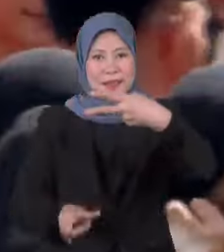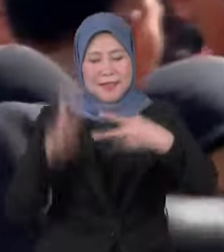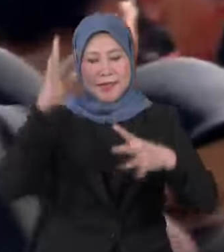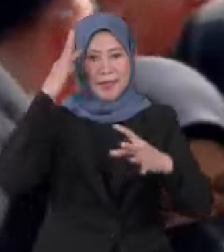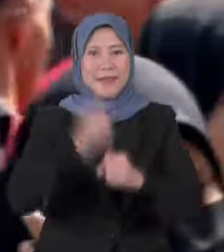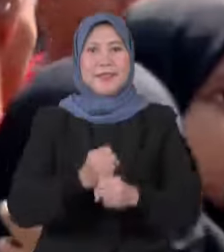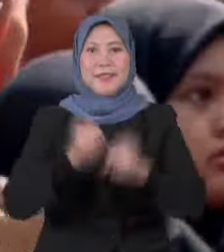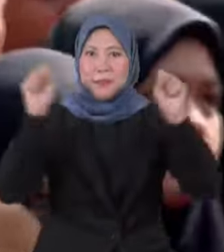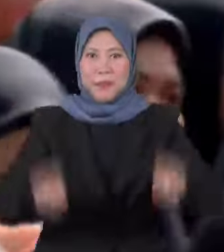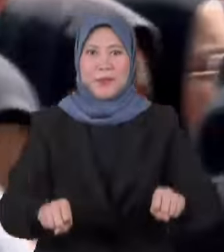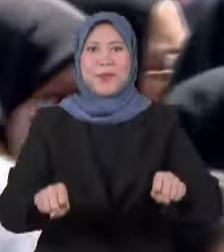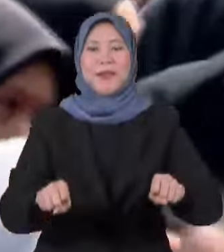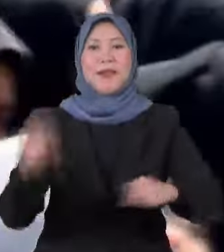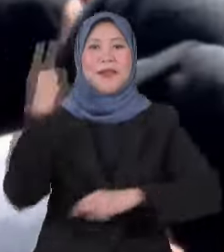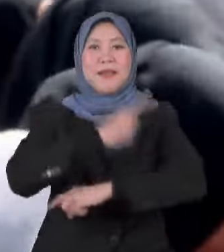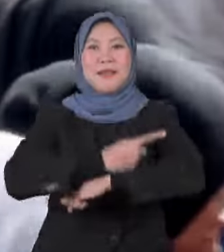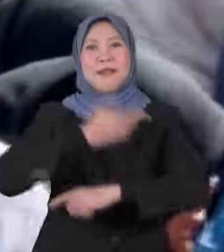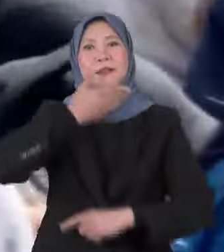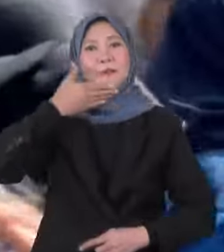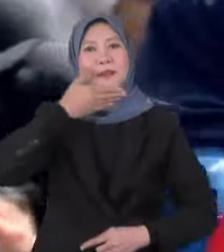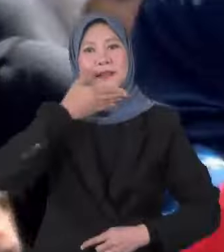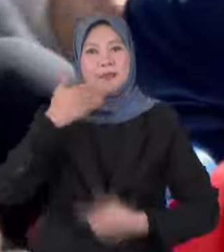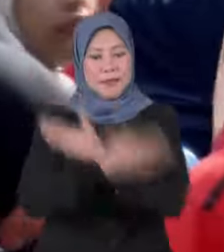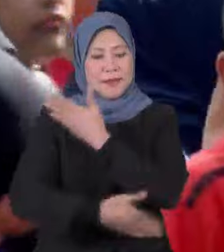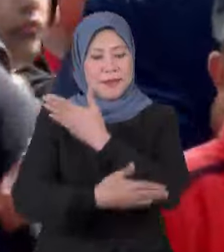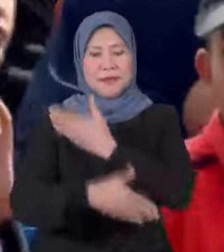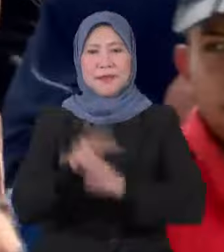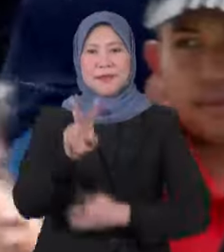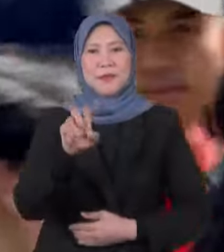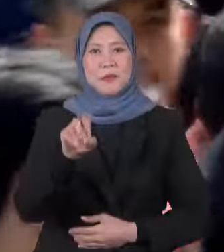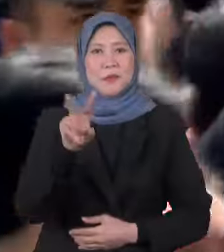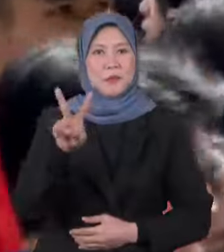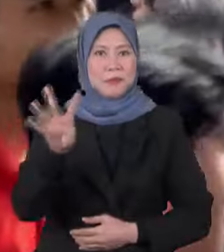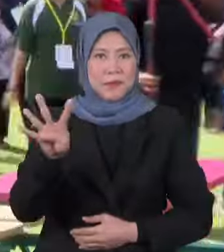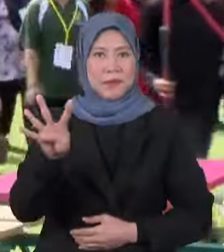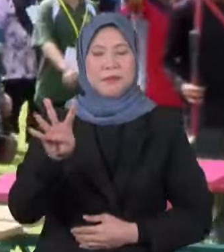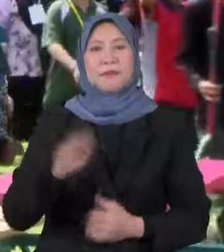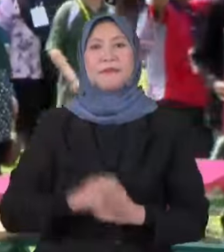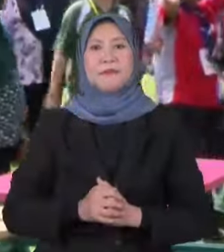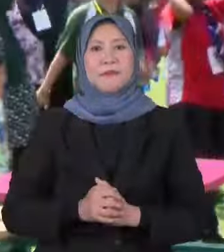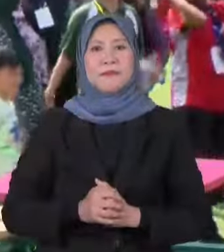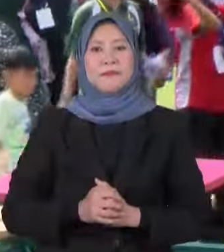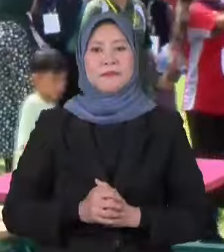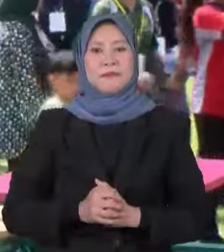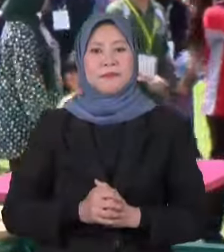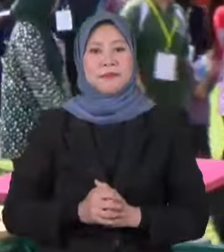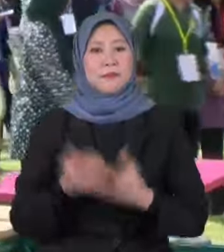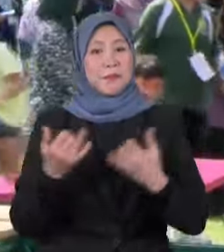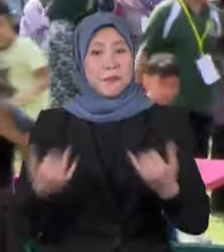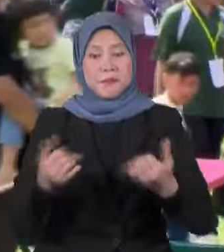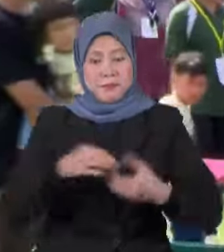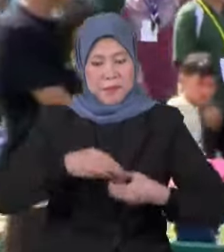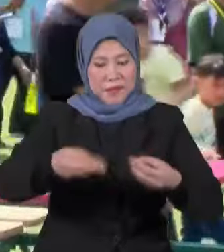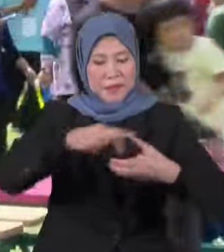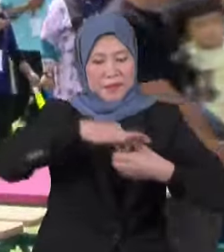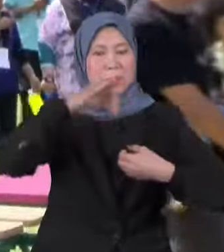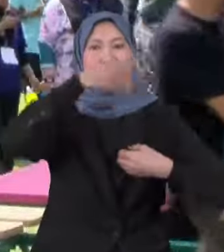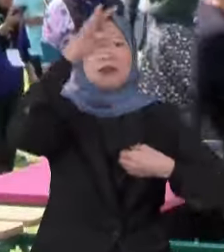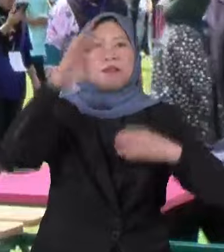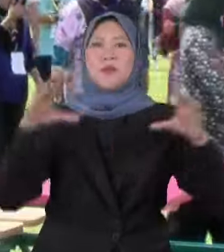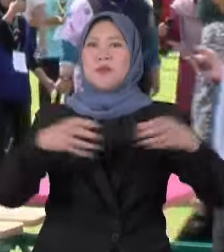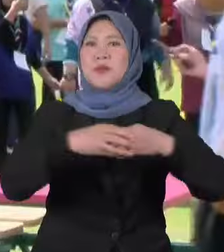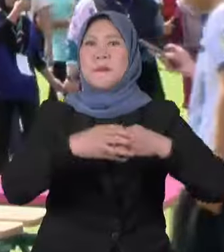Yakin Boleh Hari Belia Negara 2024 di media sosial agar ia tular dan berikan semangat kepada golongan